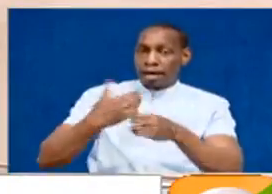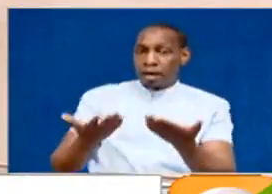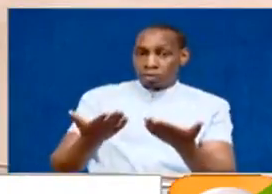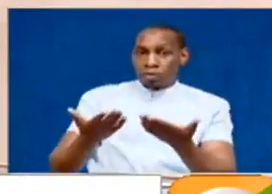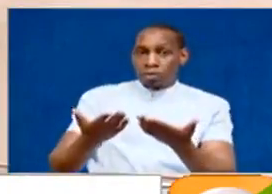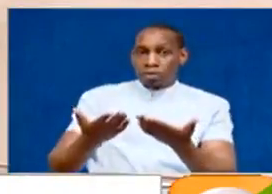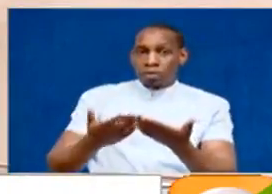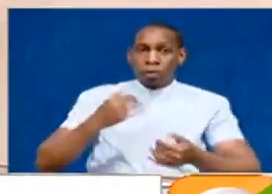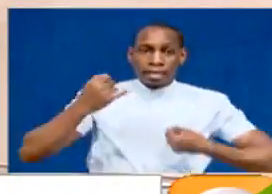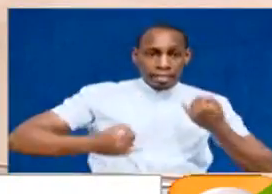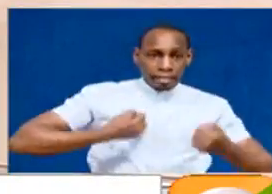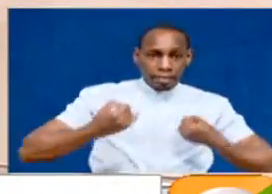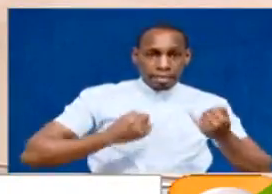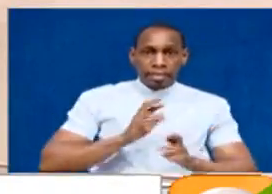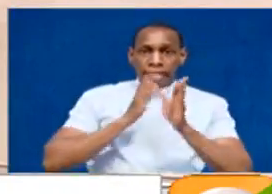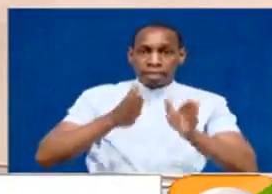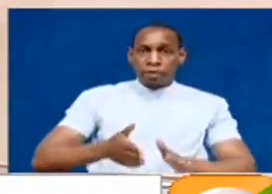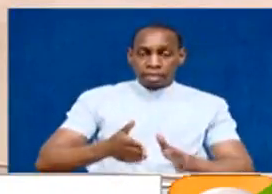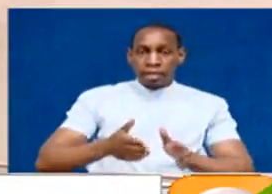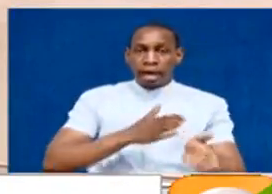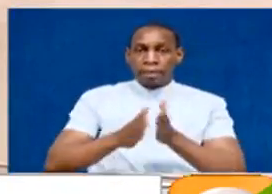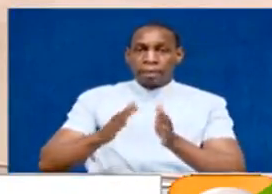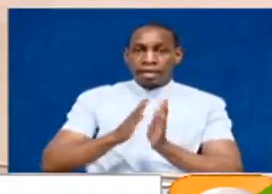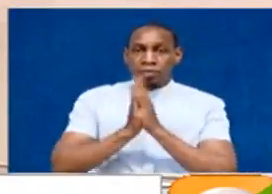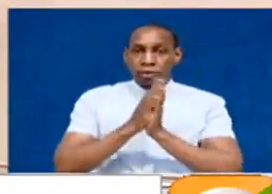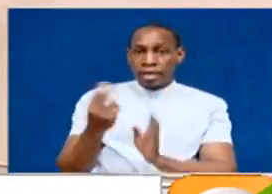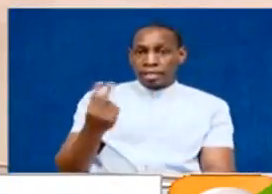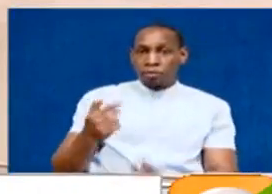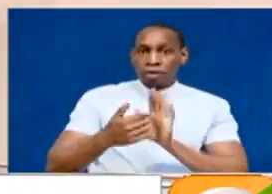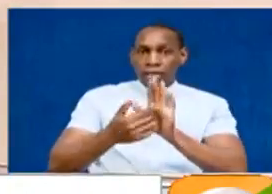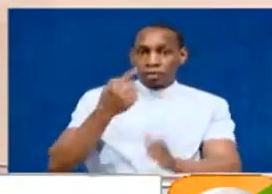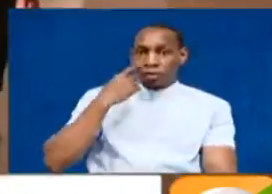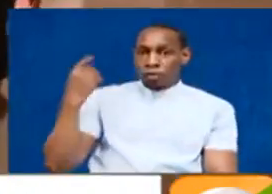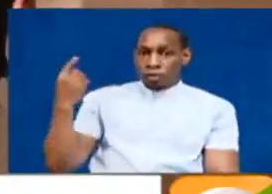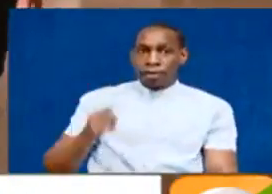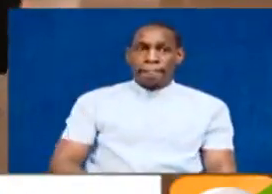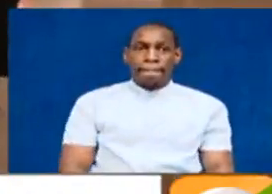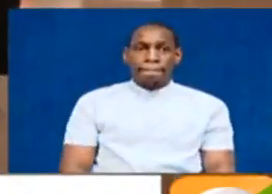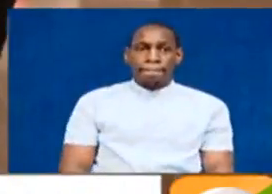kupitia utumbuizaji. Steve Shitera ameandaa taarifa ya wawili hao.